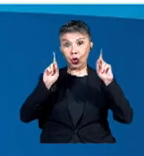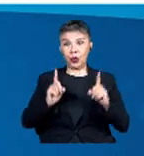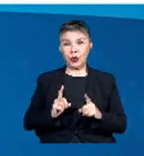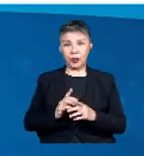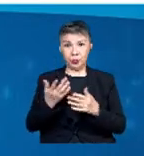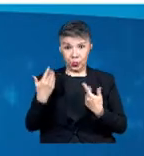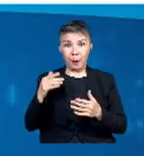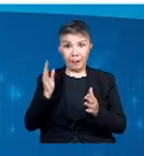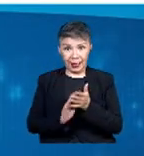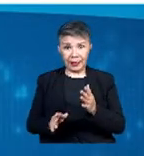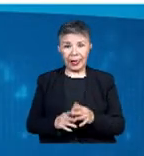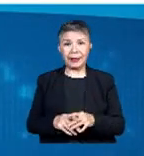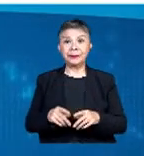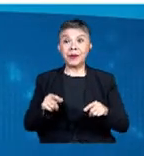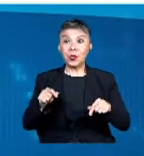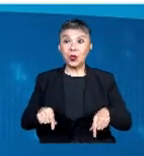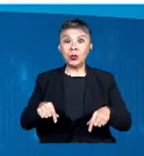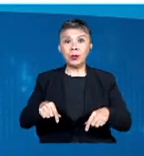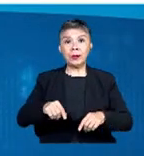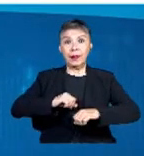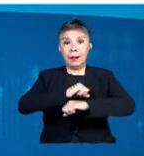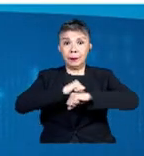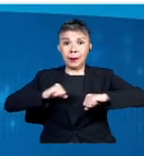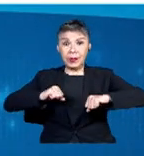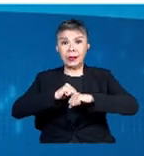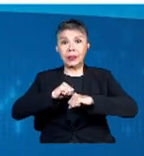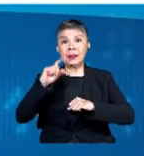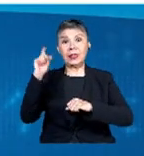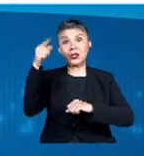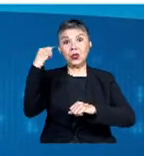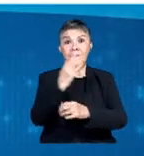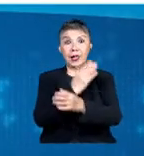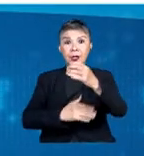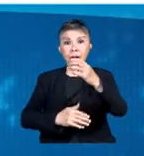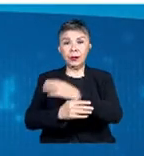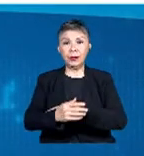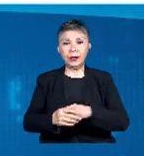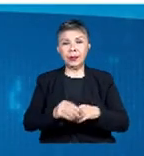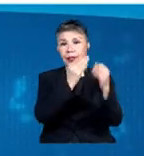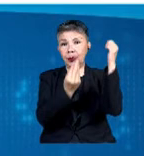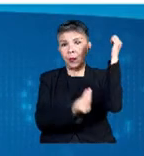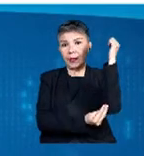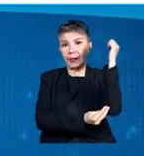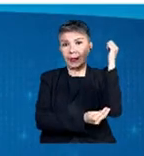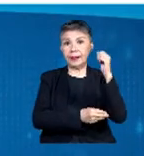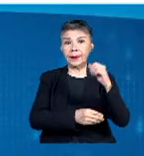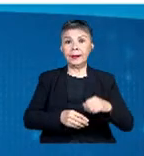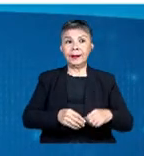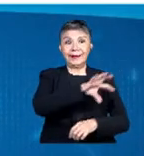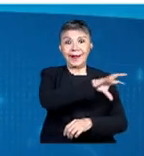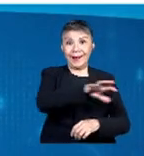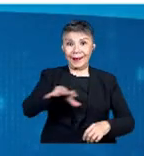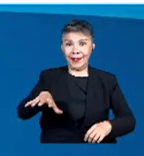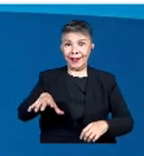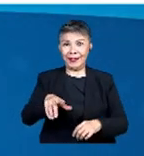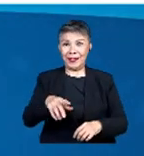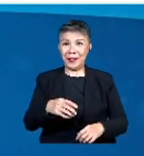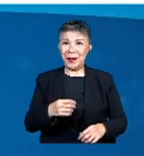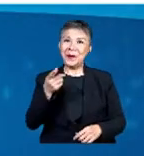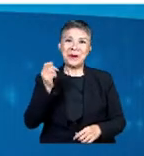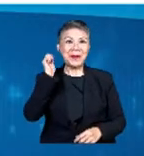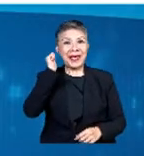untuk Peparnas ini mereka mewakili masing-masing daerah. Kalau Mbak Angki, punya jagoan khusus tidak untuk